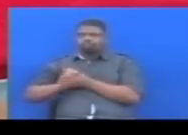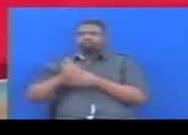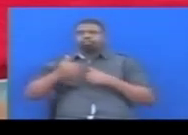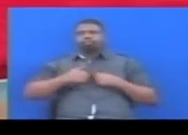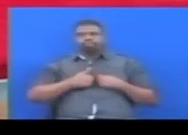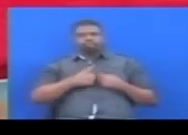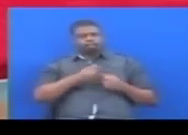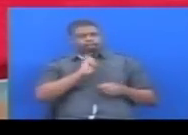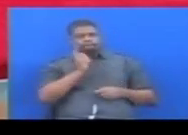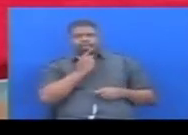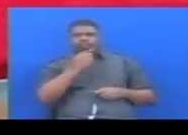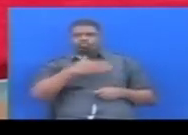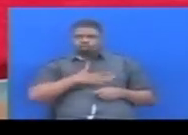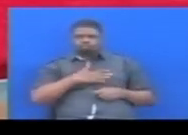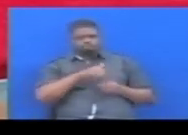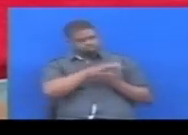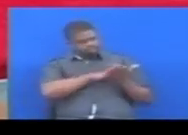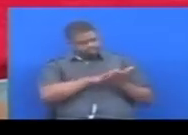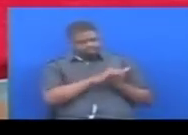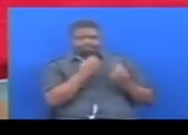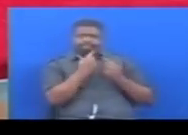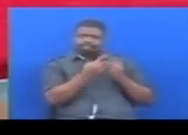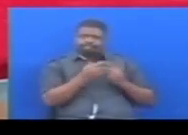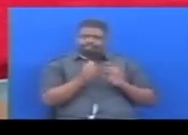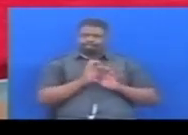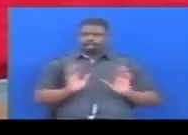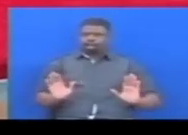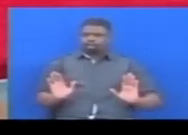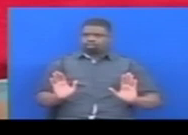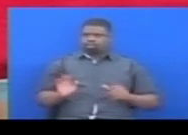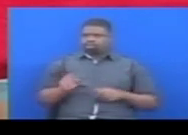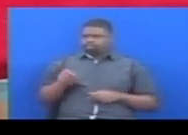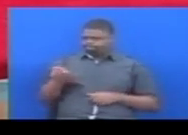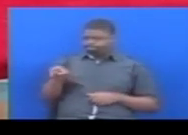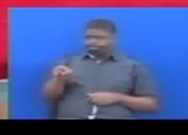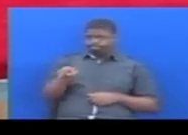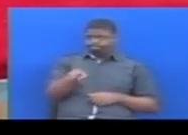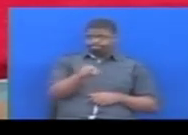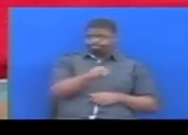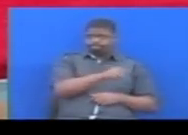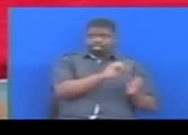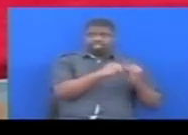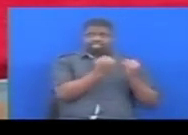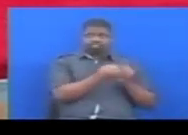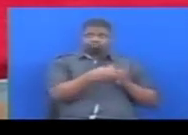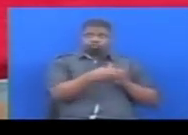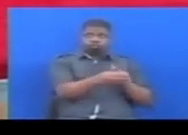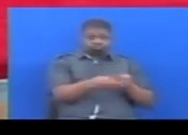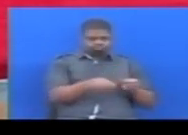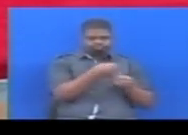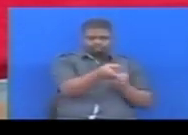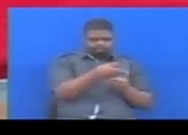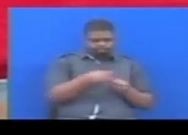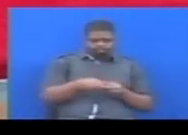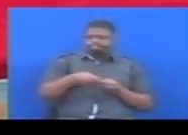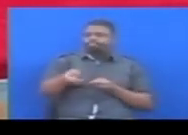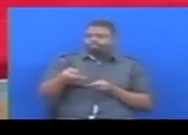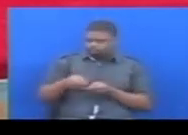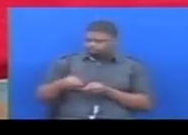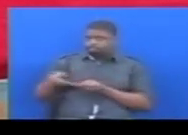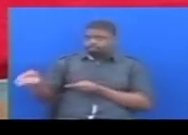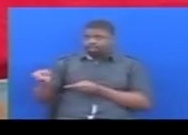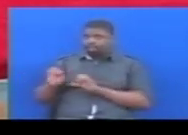majibu yangu ya swali la msingi kwamba tayari mashirika haya tumeyapa mwongozo, na swala kubwa sasa ni ufuatiliaji